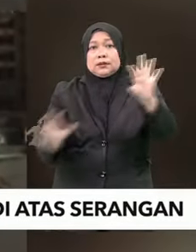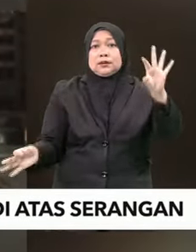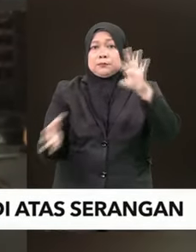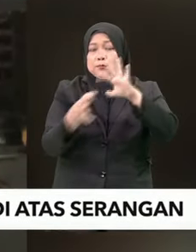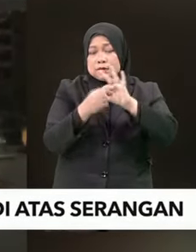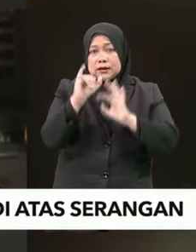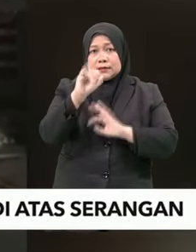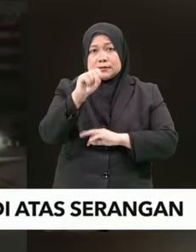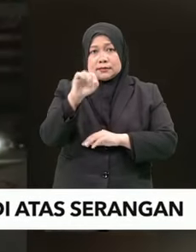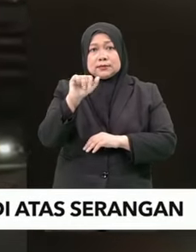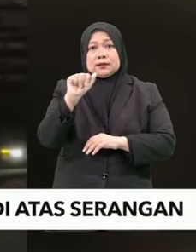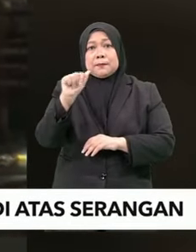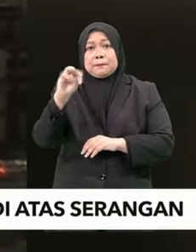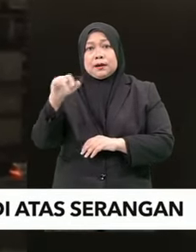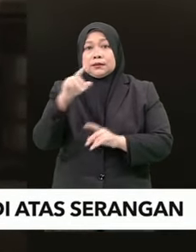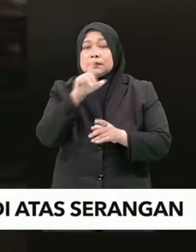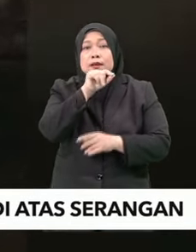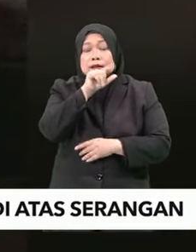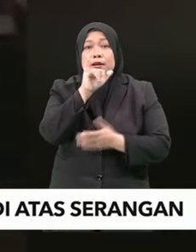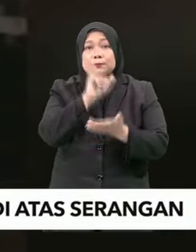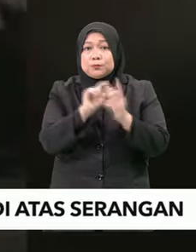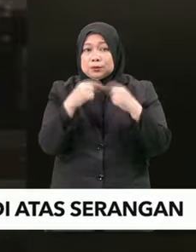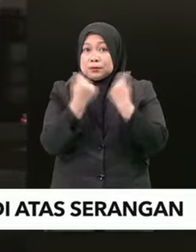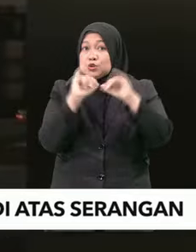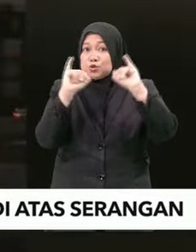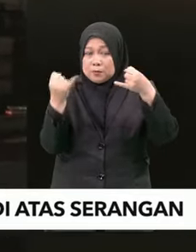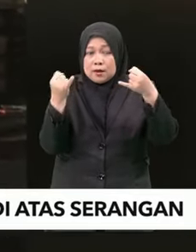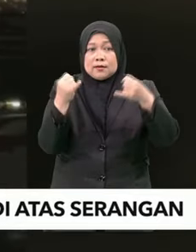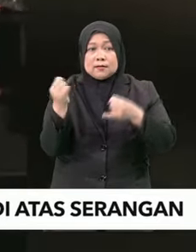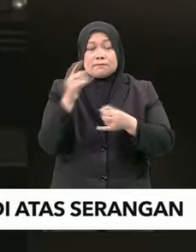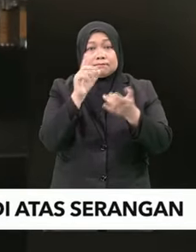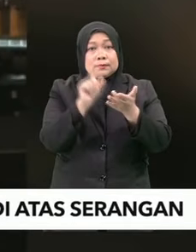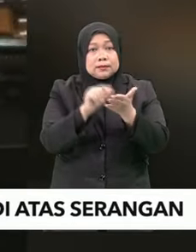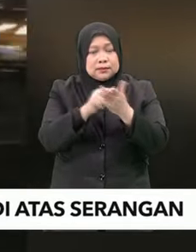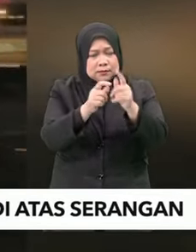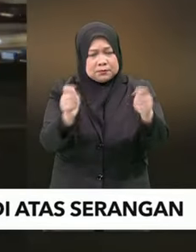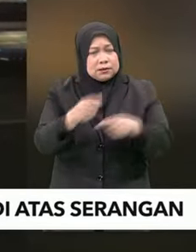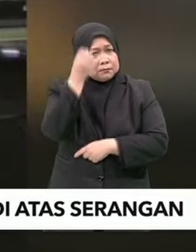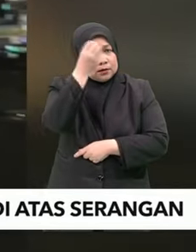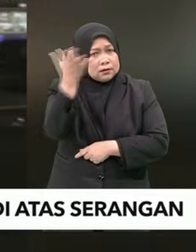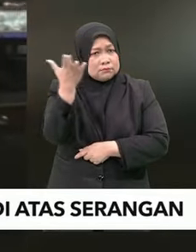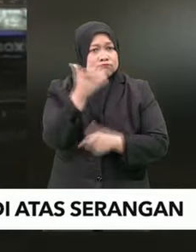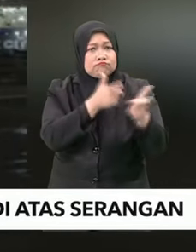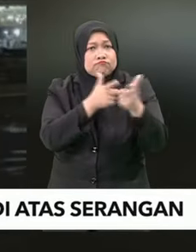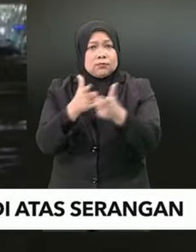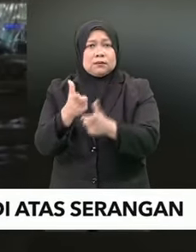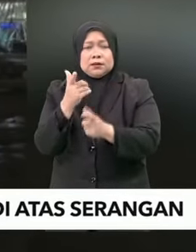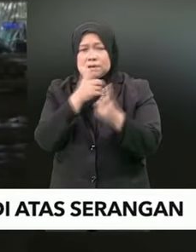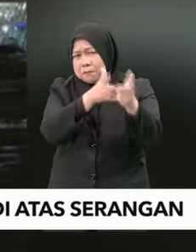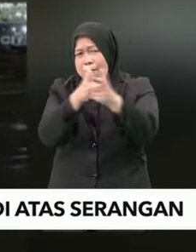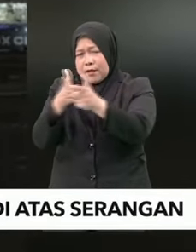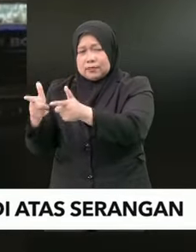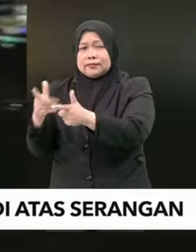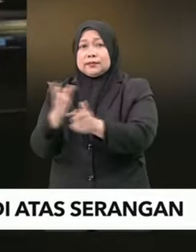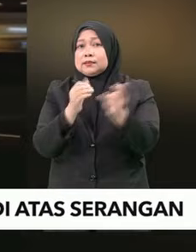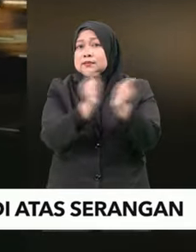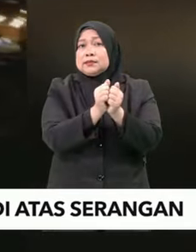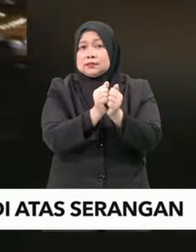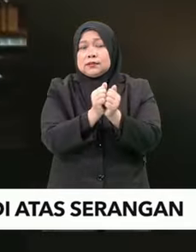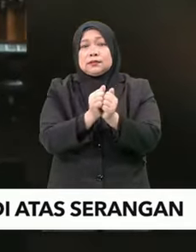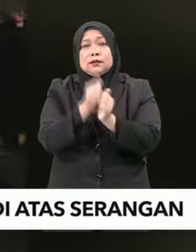amak di telegram kumpulan itu pada jumaat media tempatan melaporkan individu bersenjata melepaskan tembakan dengan senjata